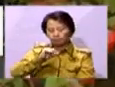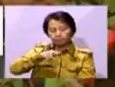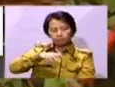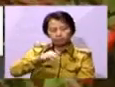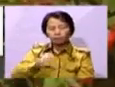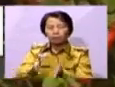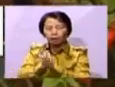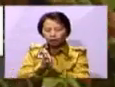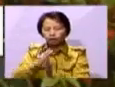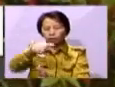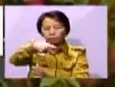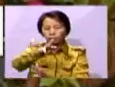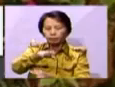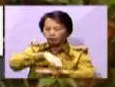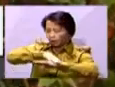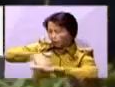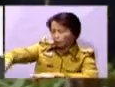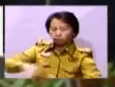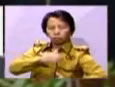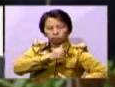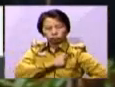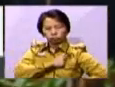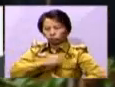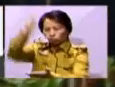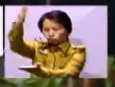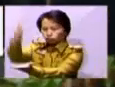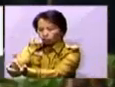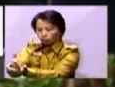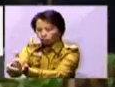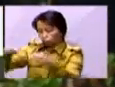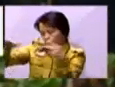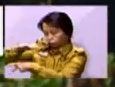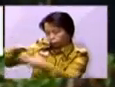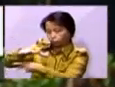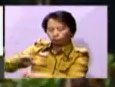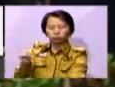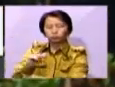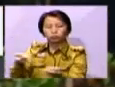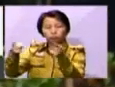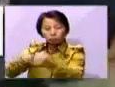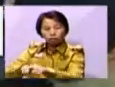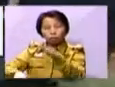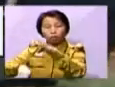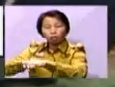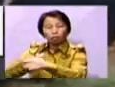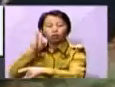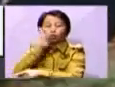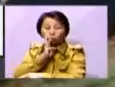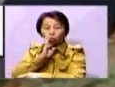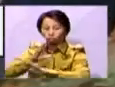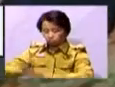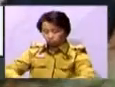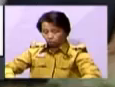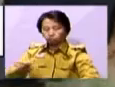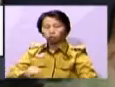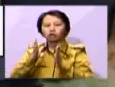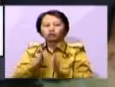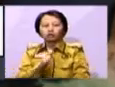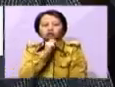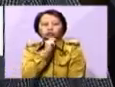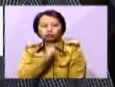agar PBB menghantar pasukan pengaman untuk menghentikan pertumpahan darah yang turut berlaku ke atas wanita, kanak-kanak dan orang